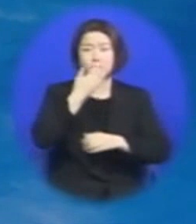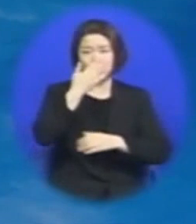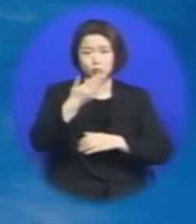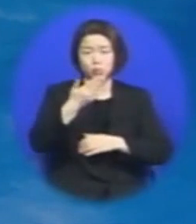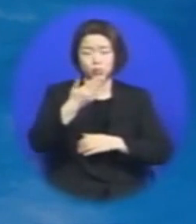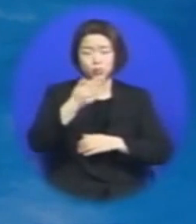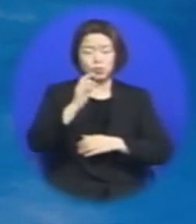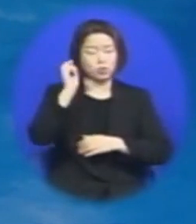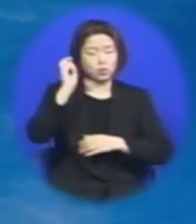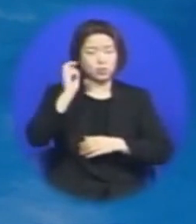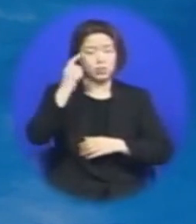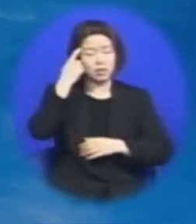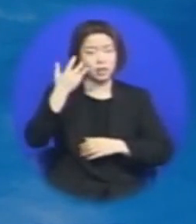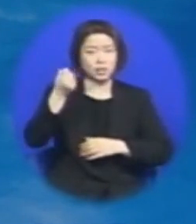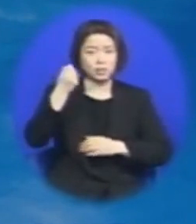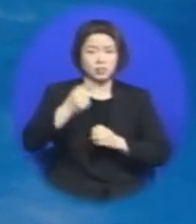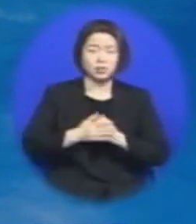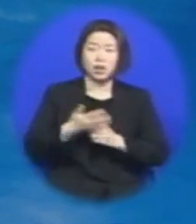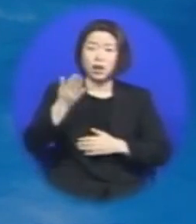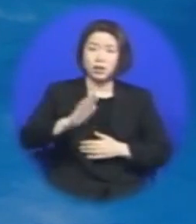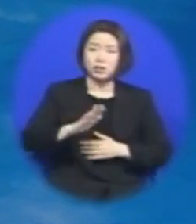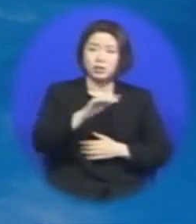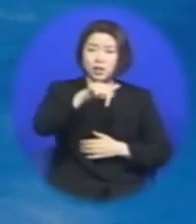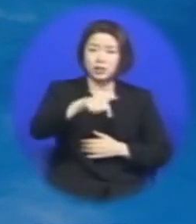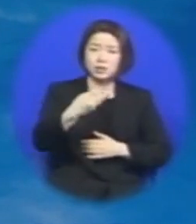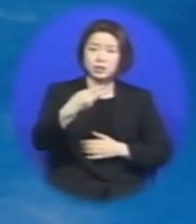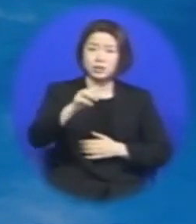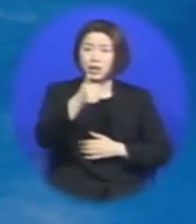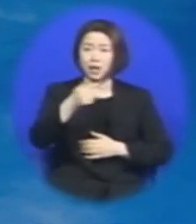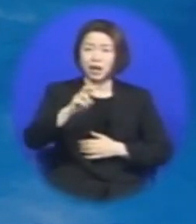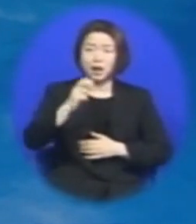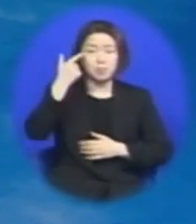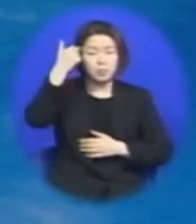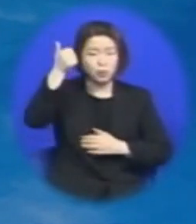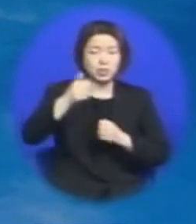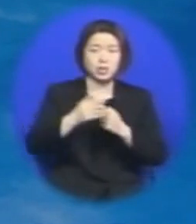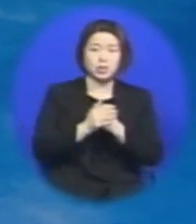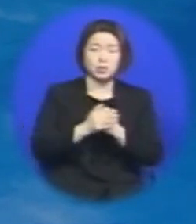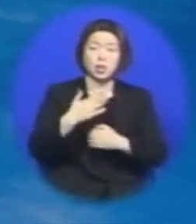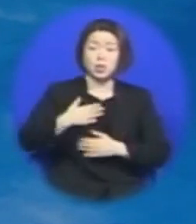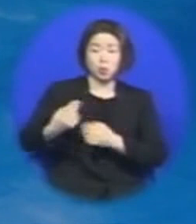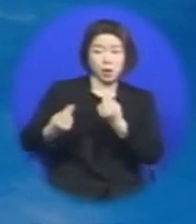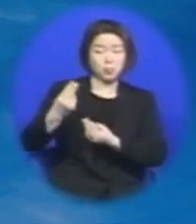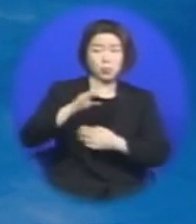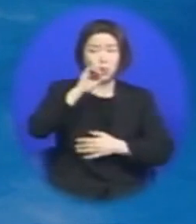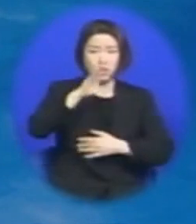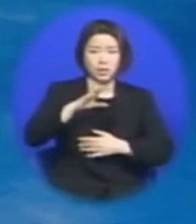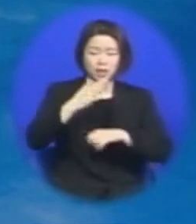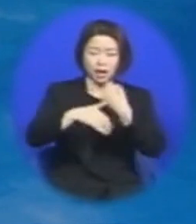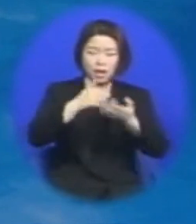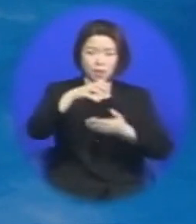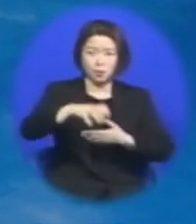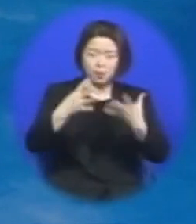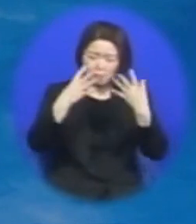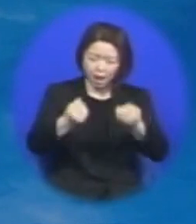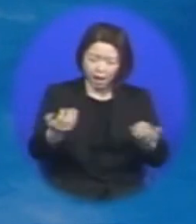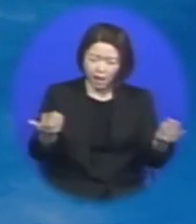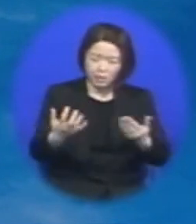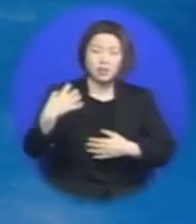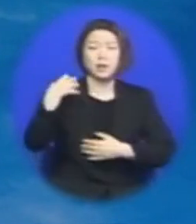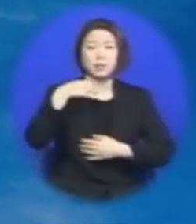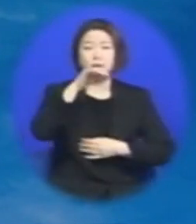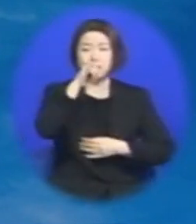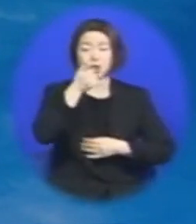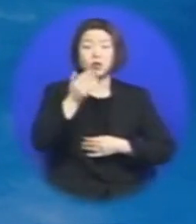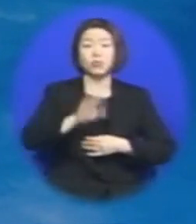생각했어요 그러나 빌리 그리한 목사님은 저하고 비교가 함 되게 하나님 앞에 많은 일을 감당한 사람입니다 그런데 그가